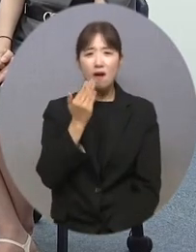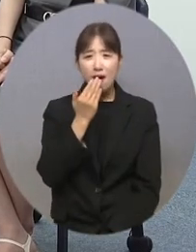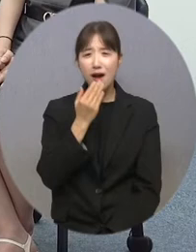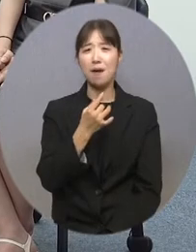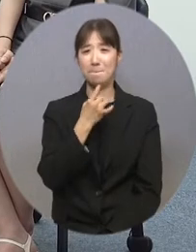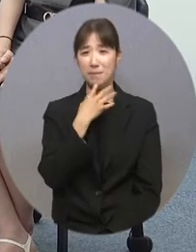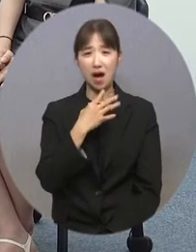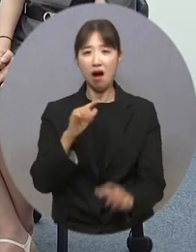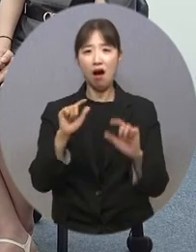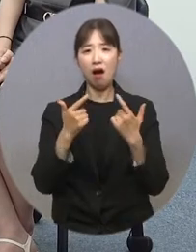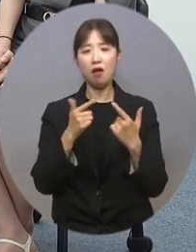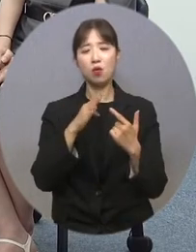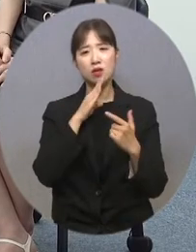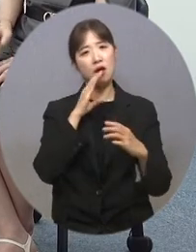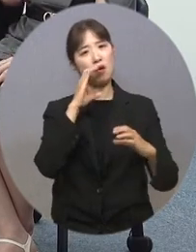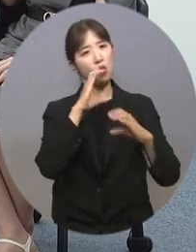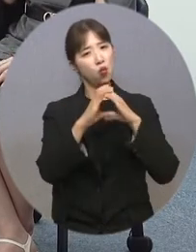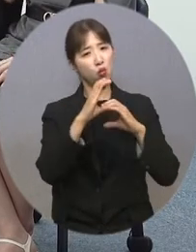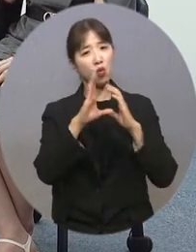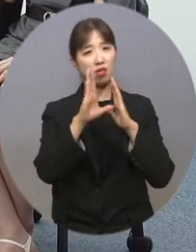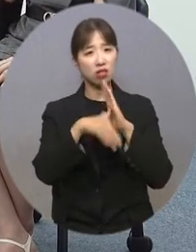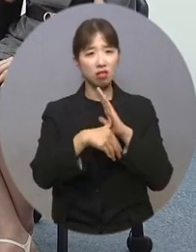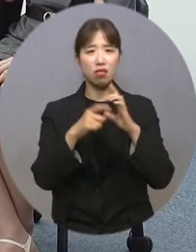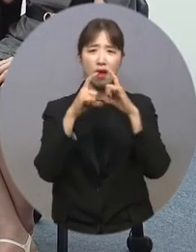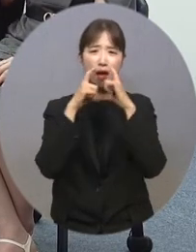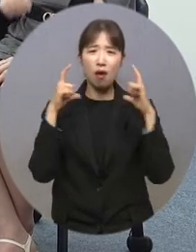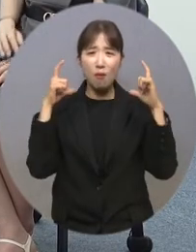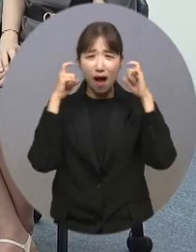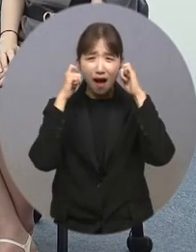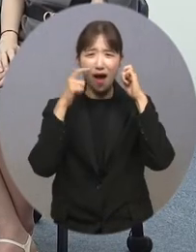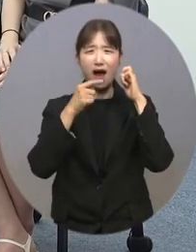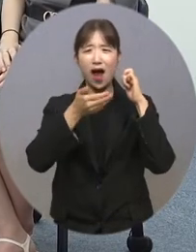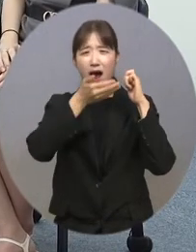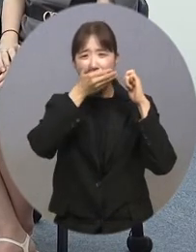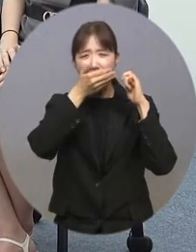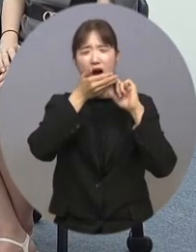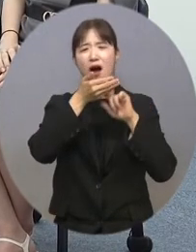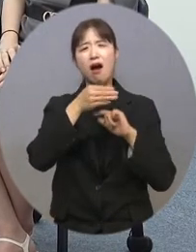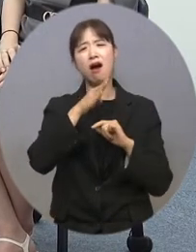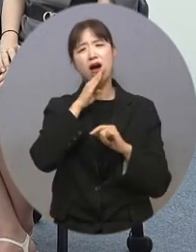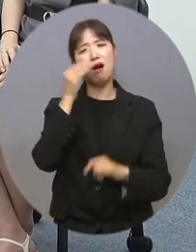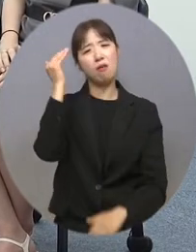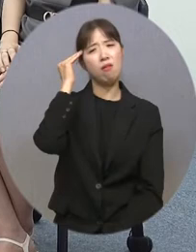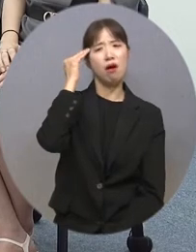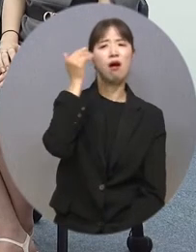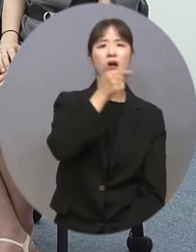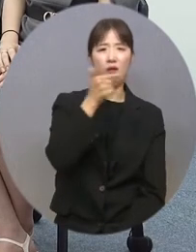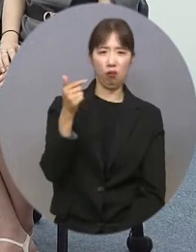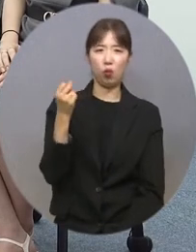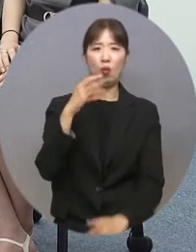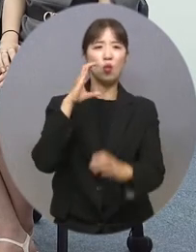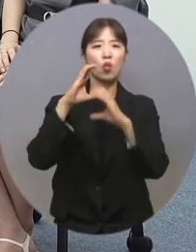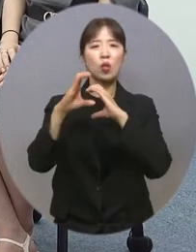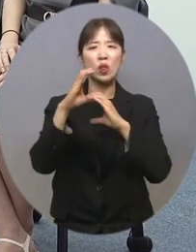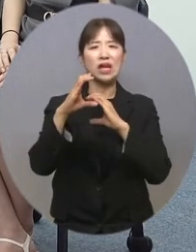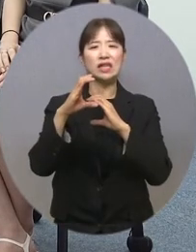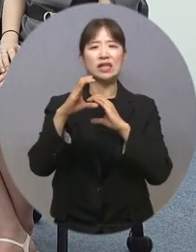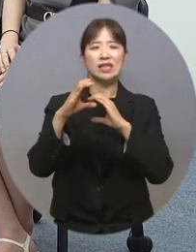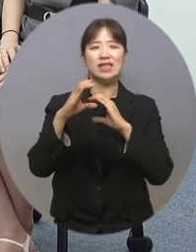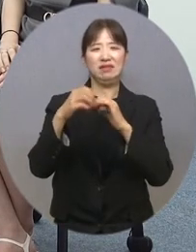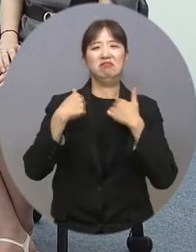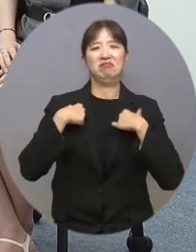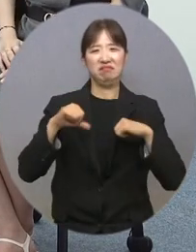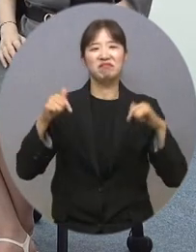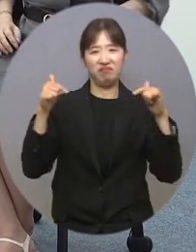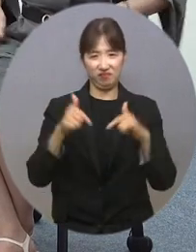않으셔도 소통에 있어서 이게 여러 면으로 많은 부전역 이 있더라구요 소통도 접어 지고 또 이제 꼭